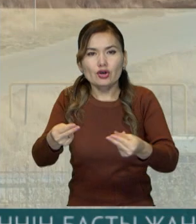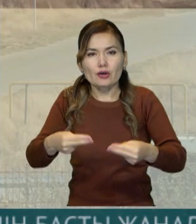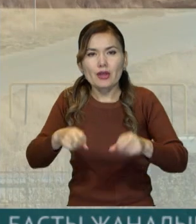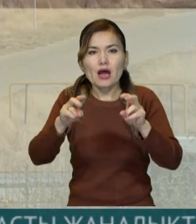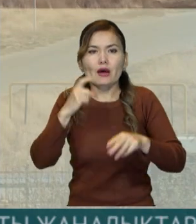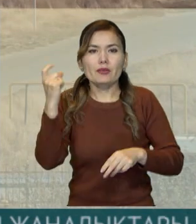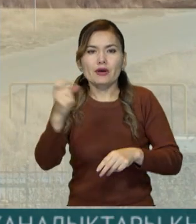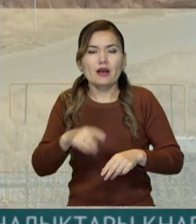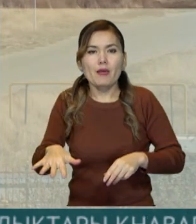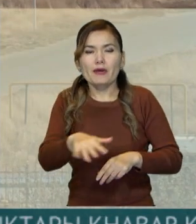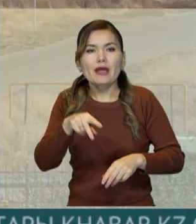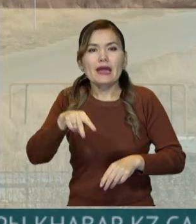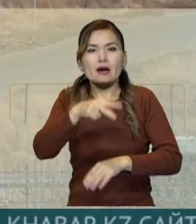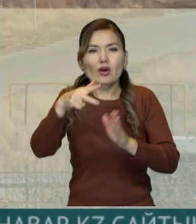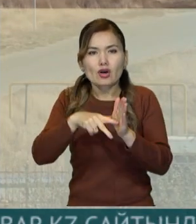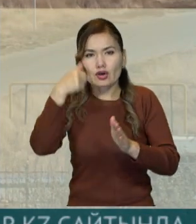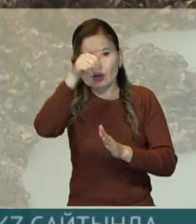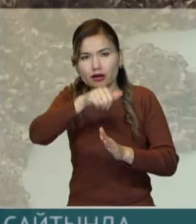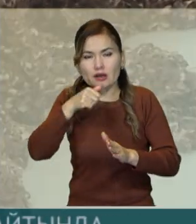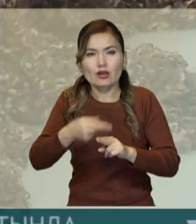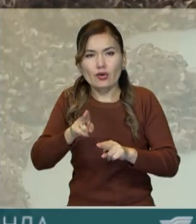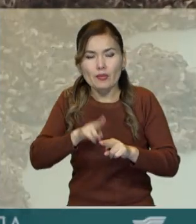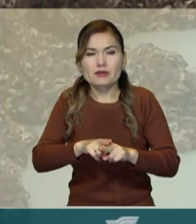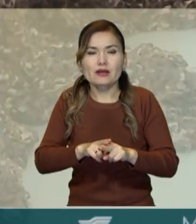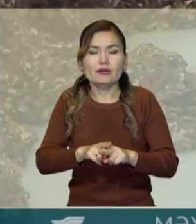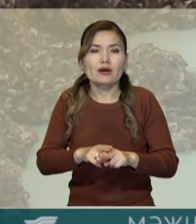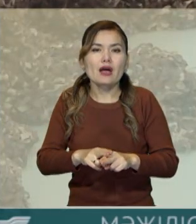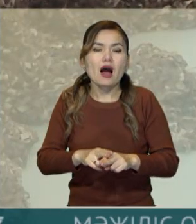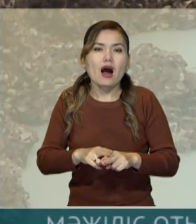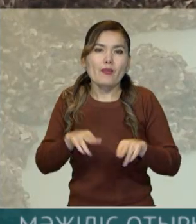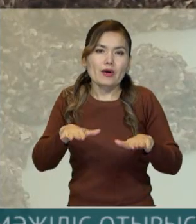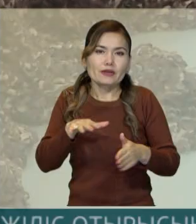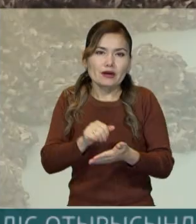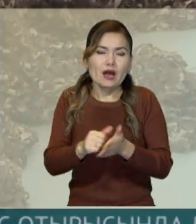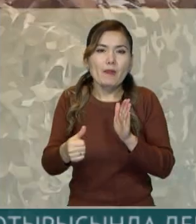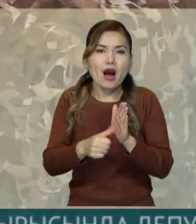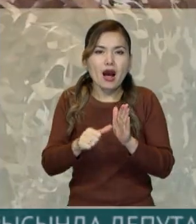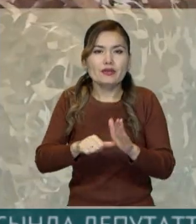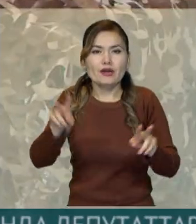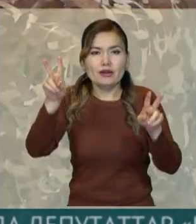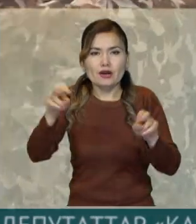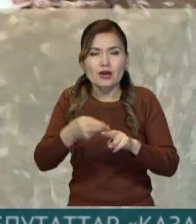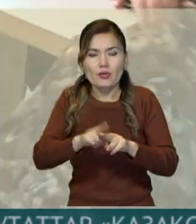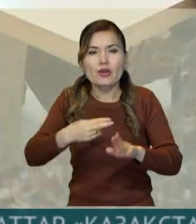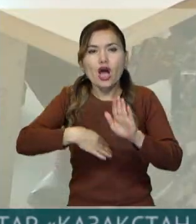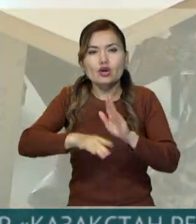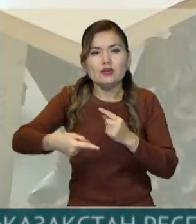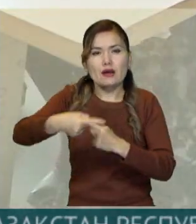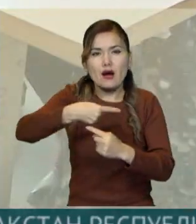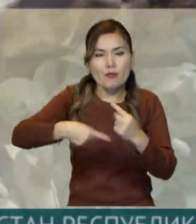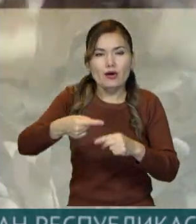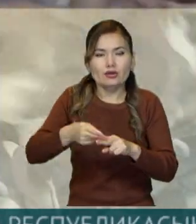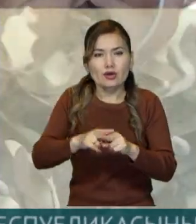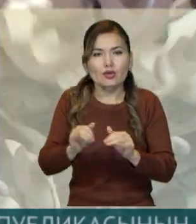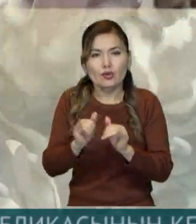арнайы экономикалық аймақтар 2018 рейтингіне сәйкес 6 номинациясы бойынша әлемдегі үздік бизнес платформа